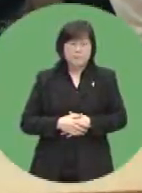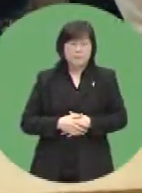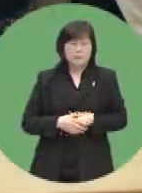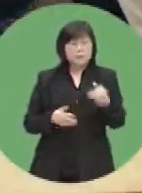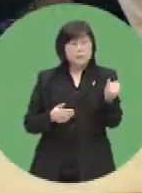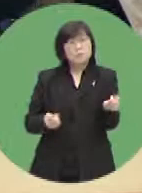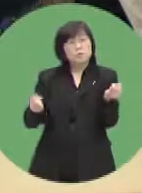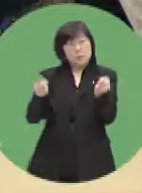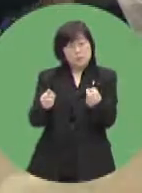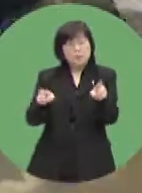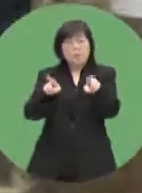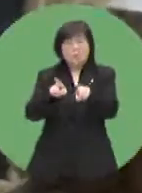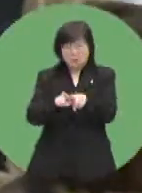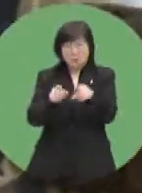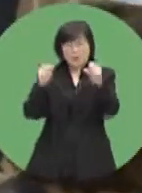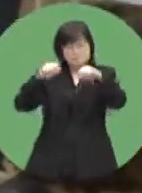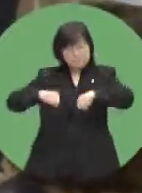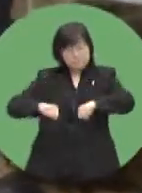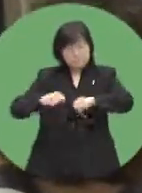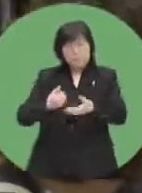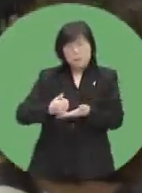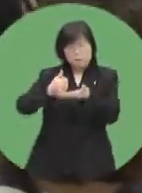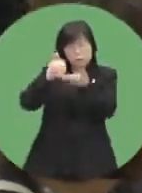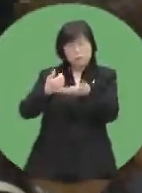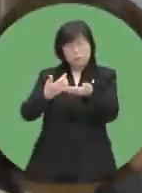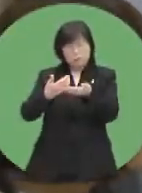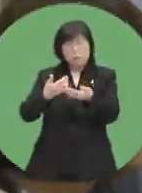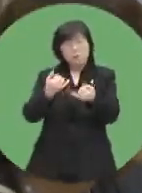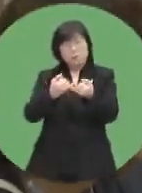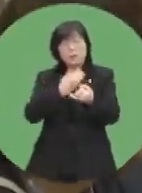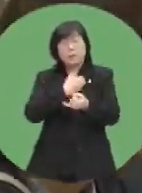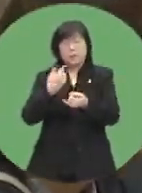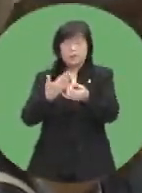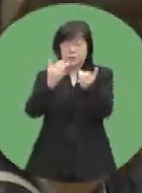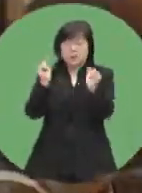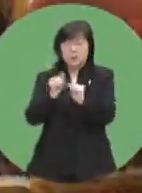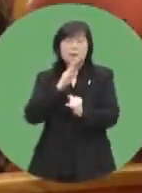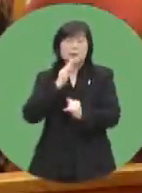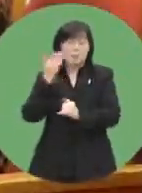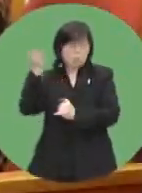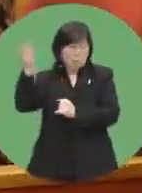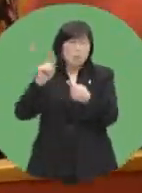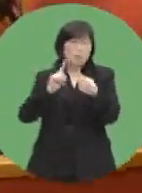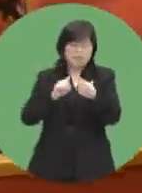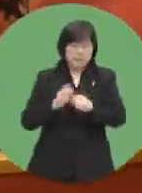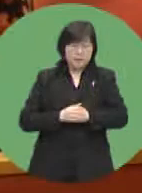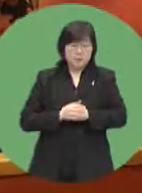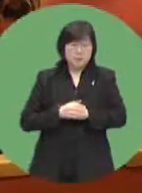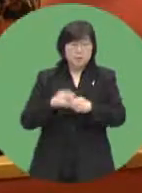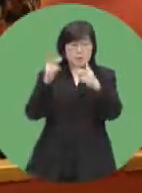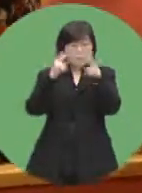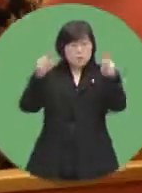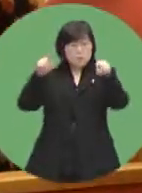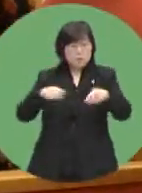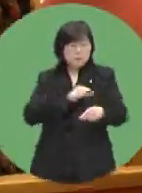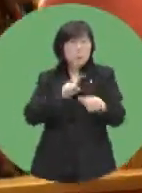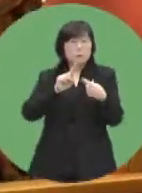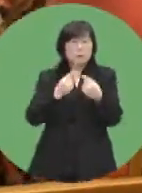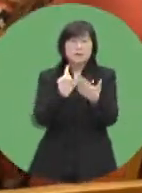女性と男性がお互いを尊重し合える社会は理想の社会です。この